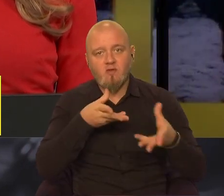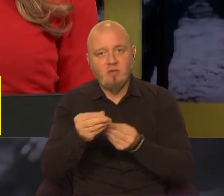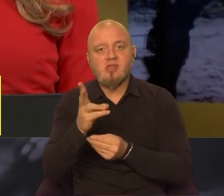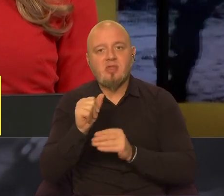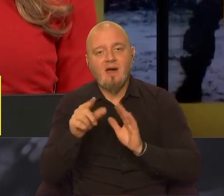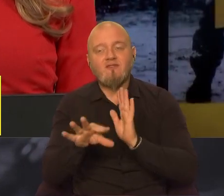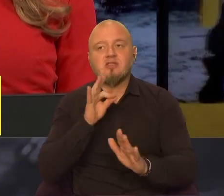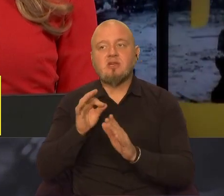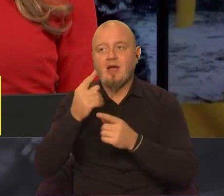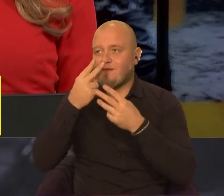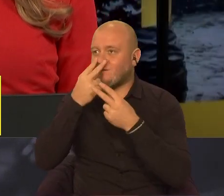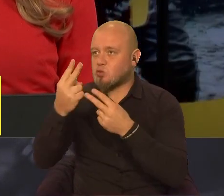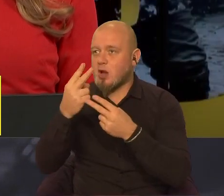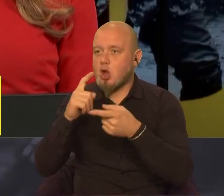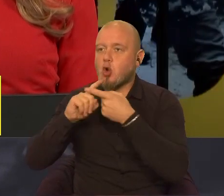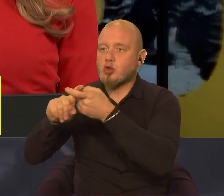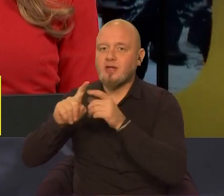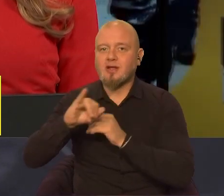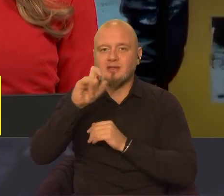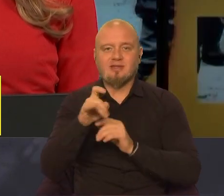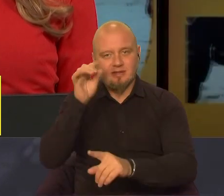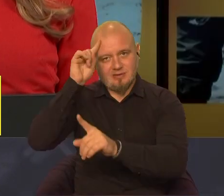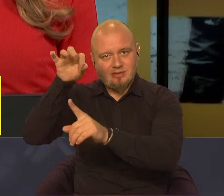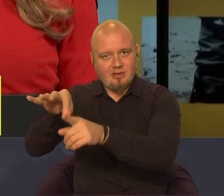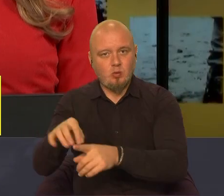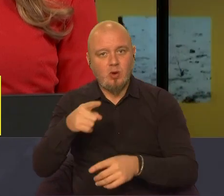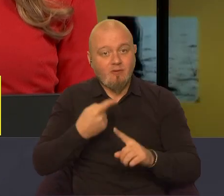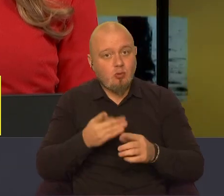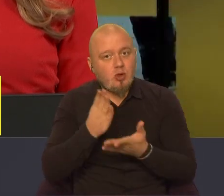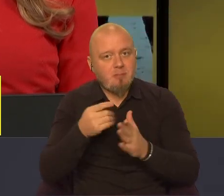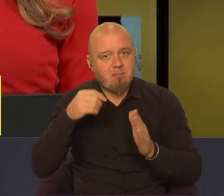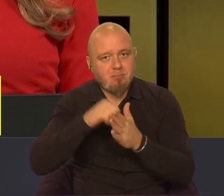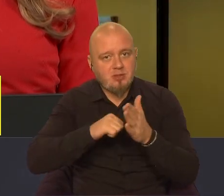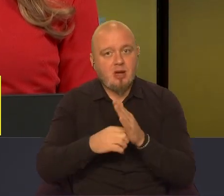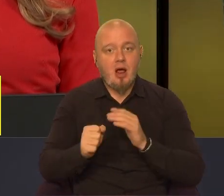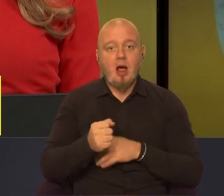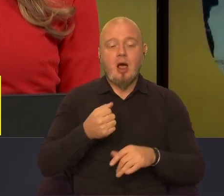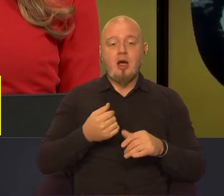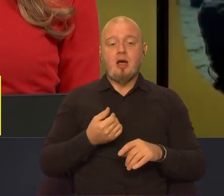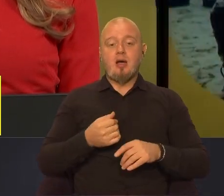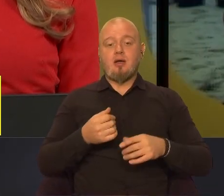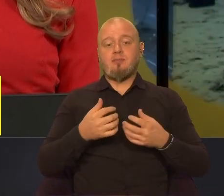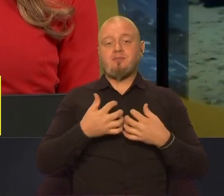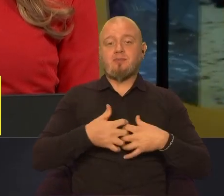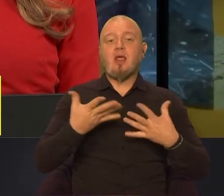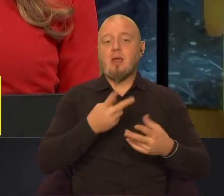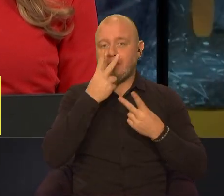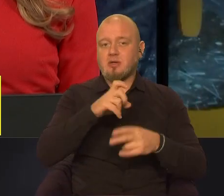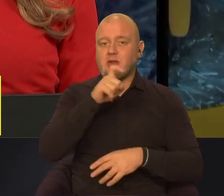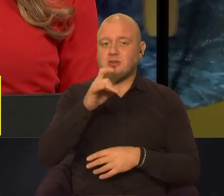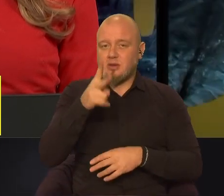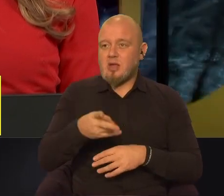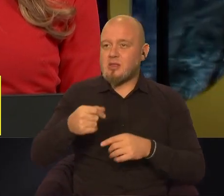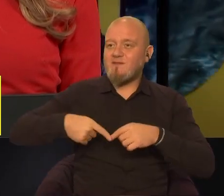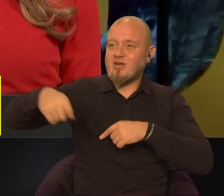визначення візуальний контакт із ціллю. От тут в цьому і є причина. А радари, які бачать зенітні ракети на певній відстані,